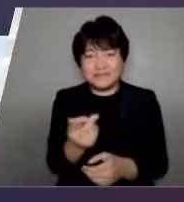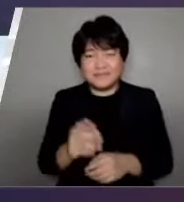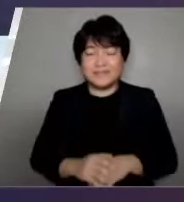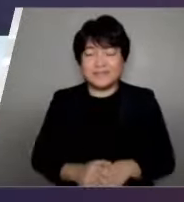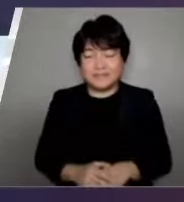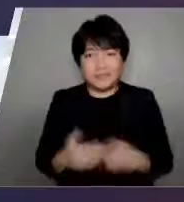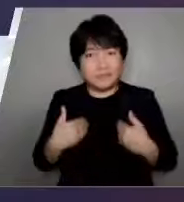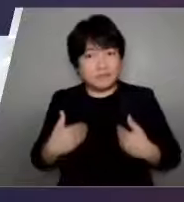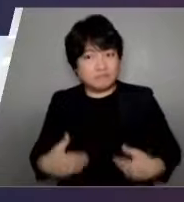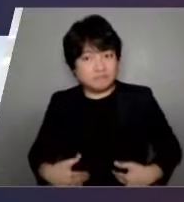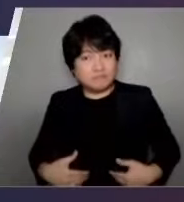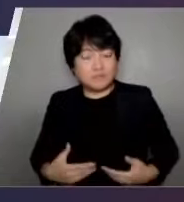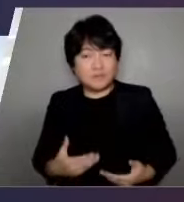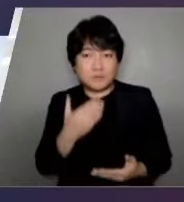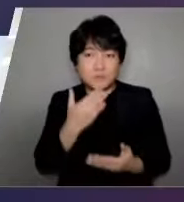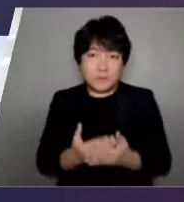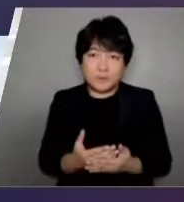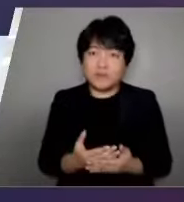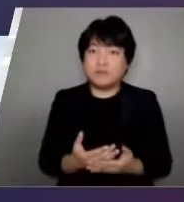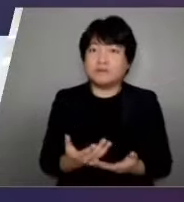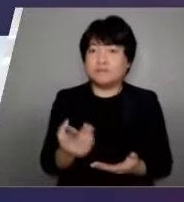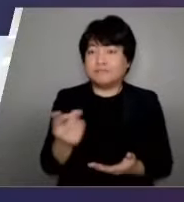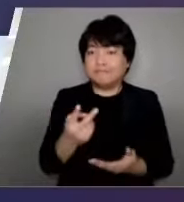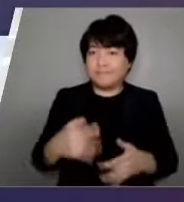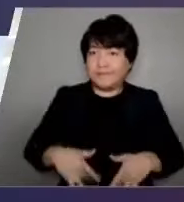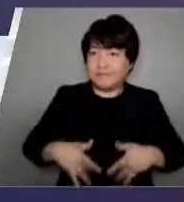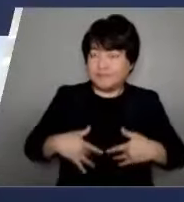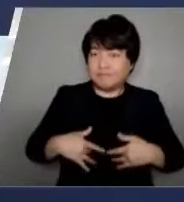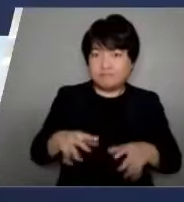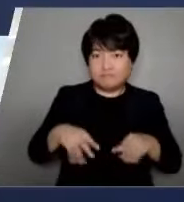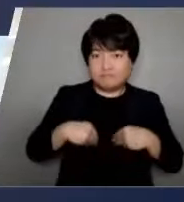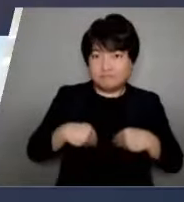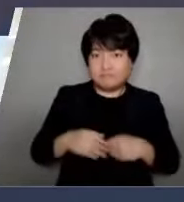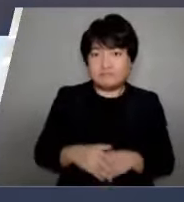habang kayong dalawa ay nabubuhay. Letter A,